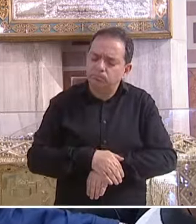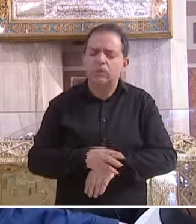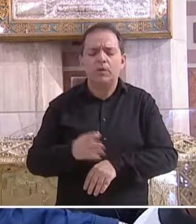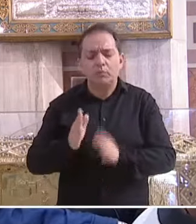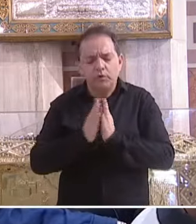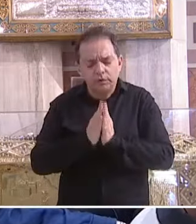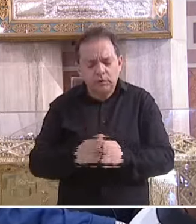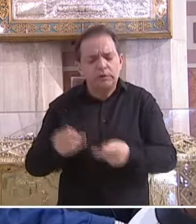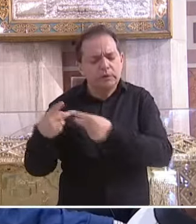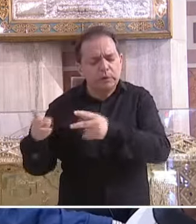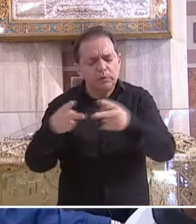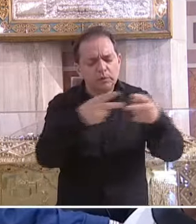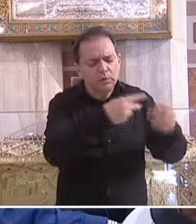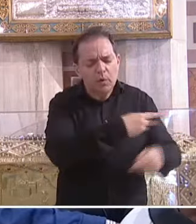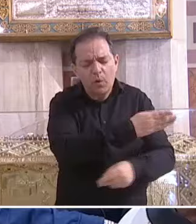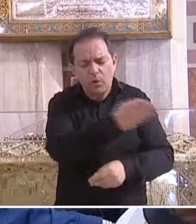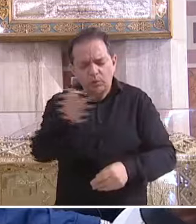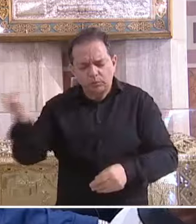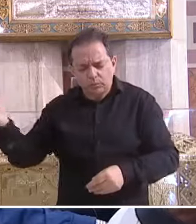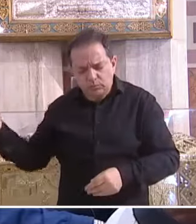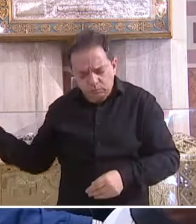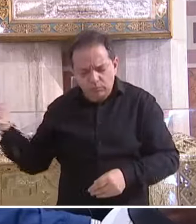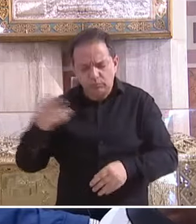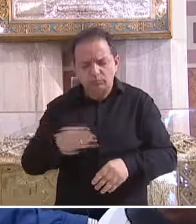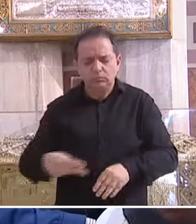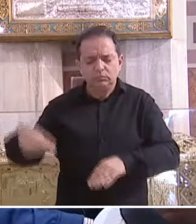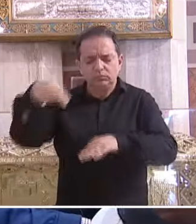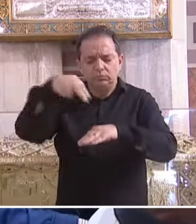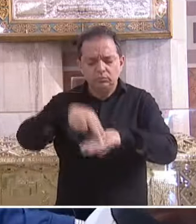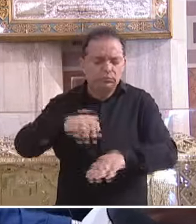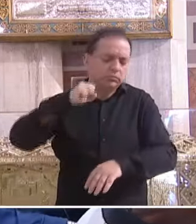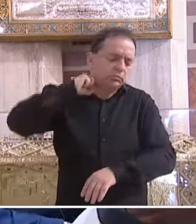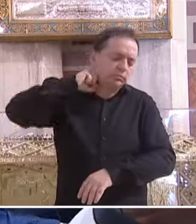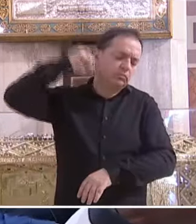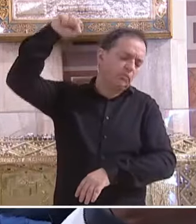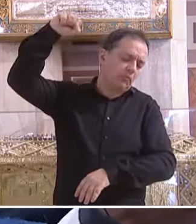πάντες. Ανέρχεται στο ικρίωμα, απαγχωνίζεται,